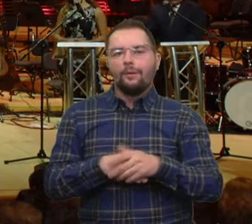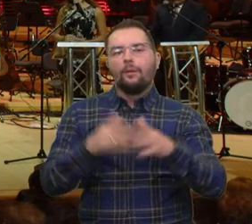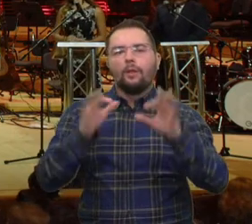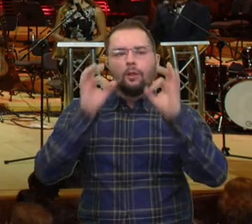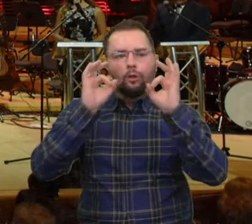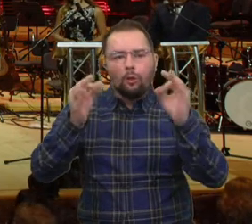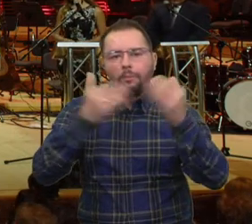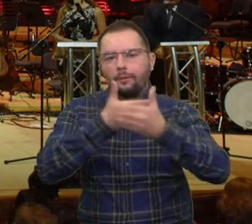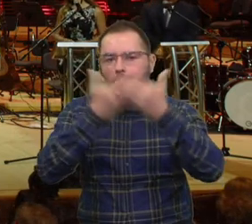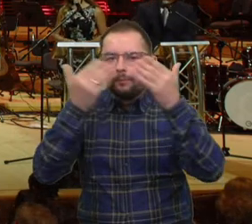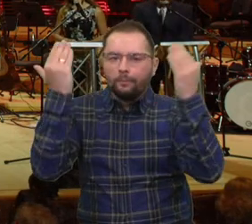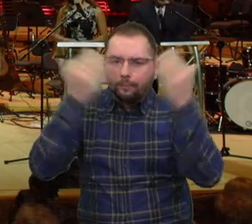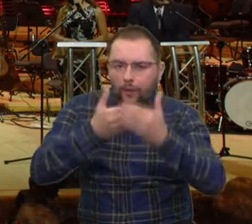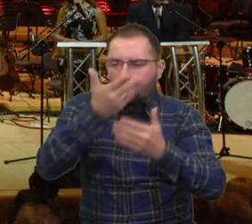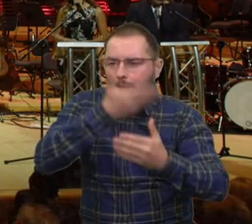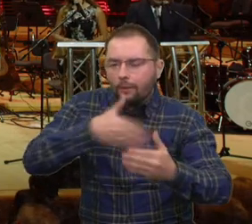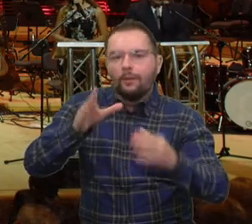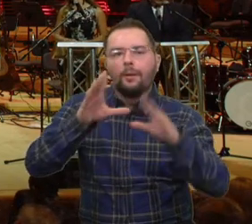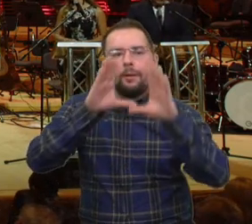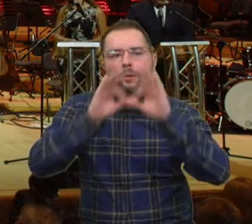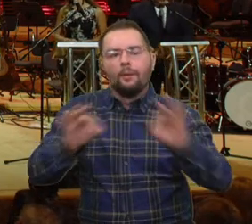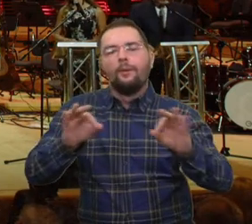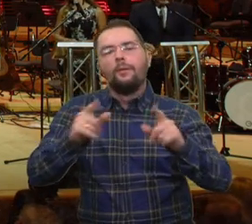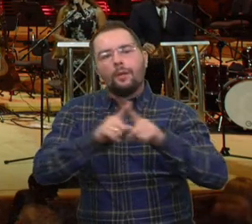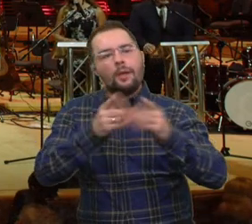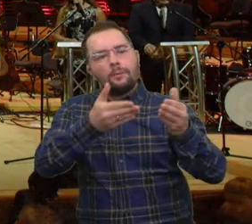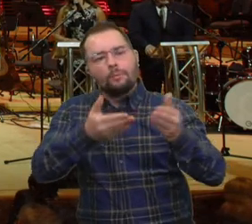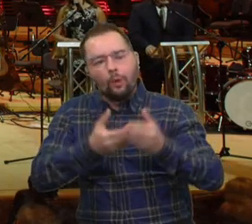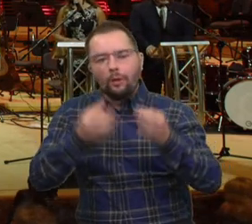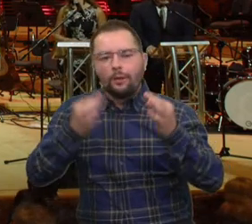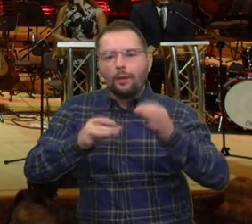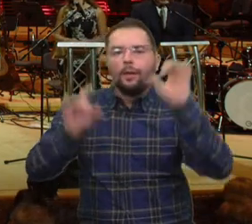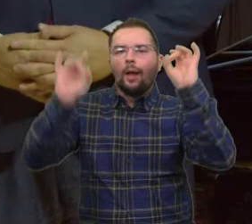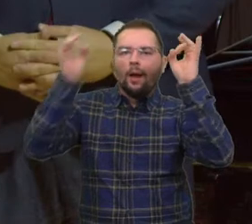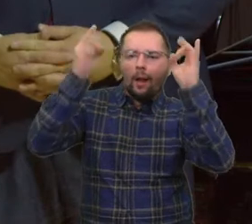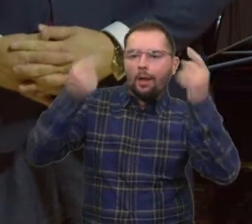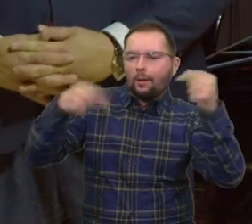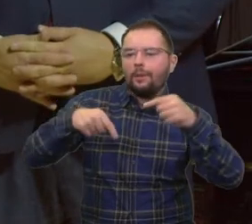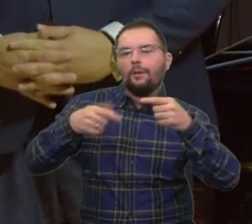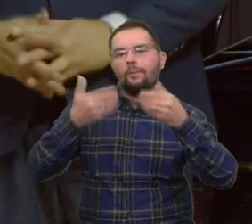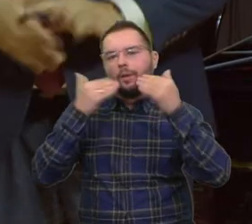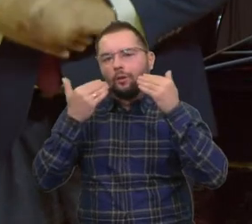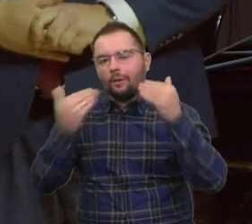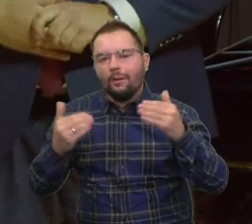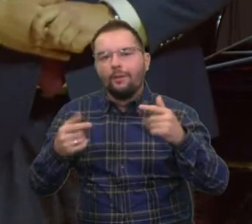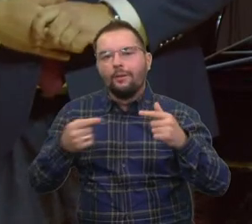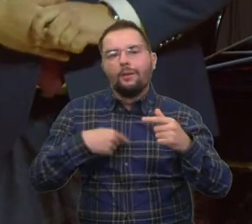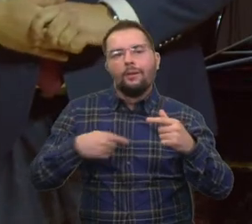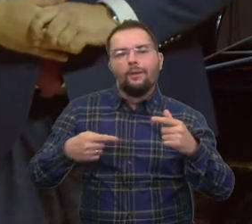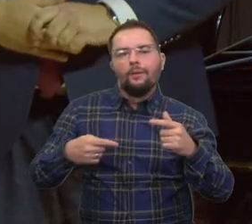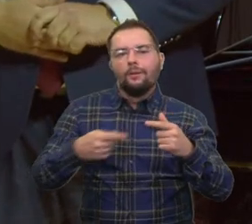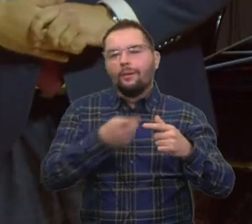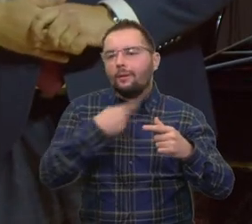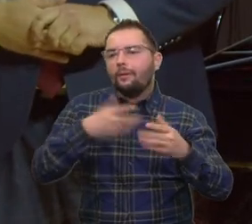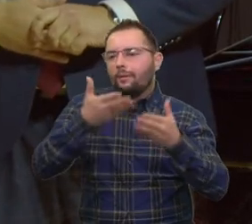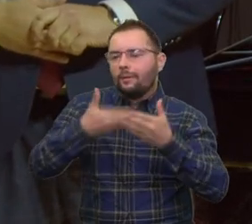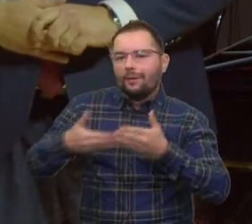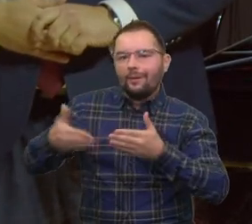Dobry wieczór Państwu. Bardzo serdecznie dziękuję za zaproszenie na dzisiejszą galę. Przypadł mi w udziale